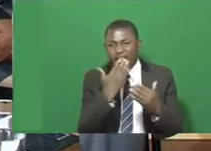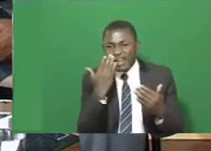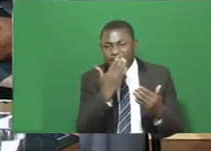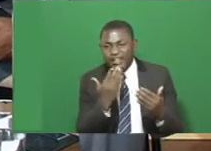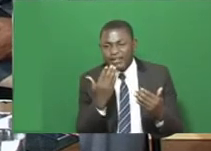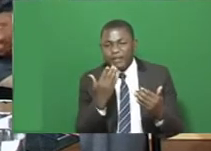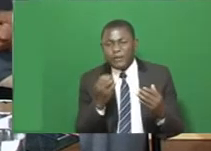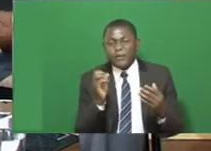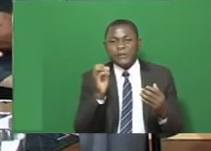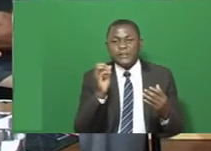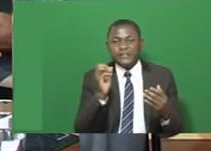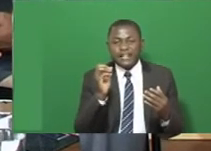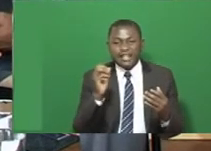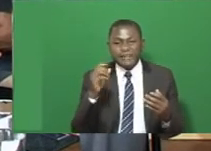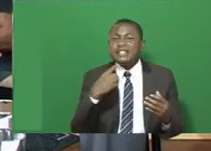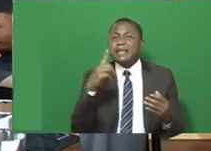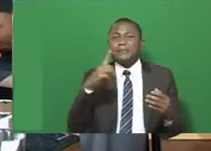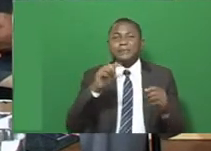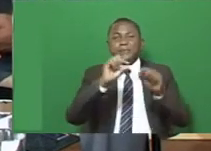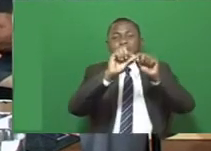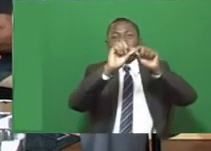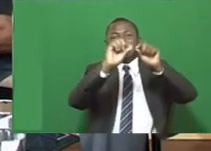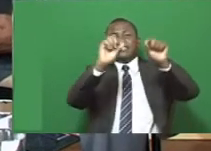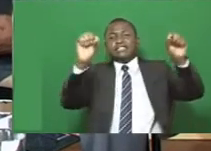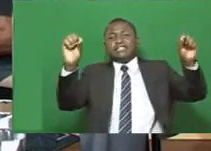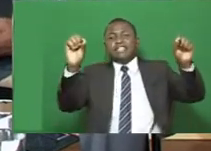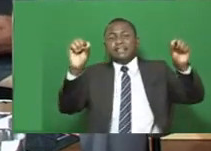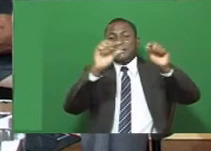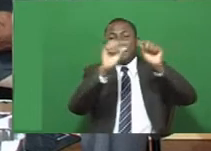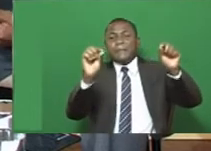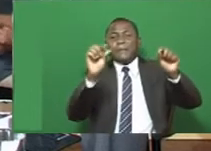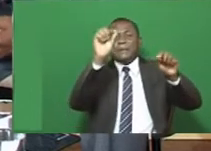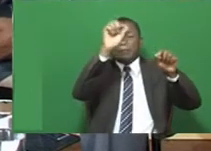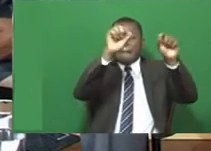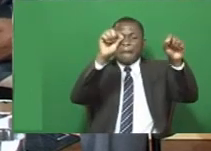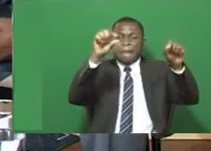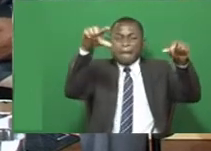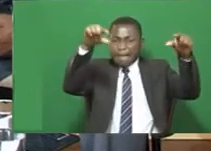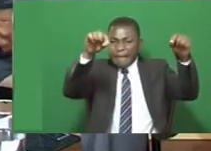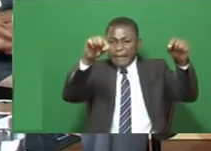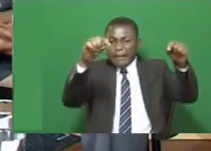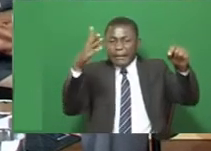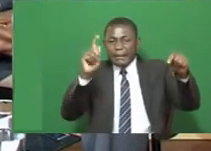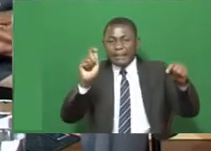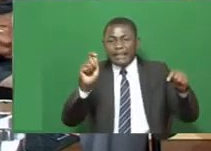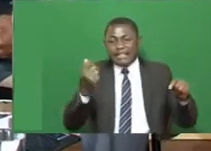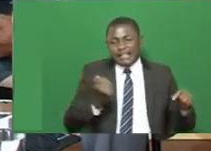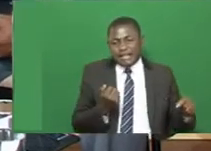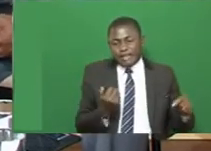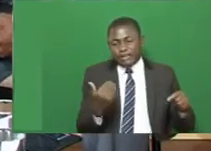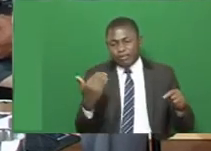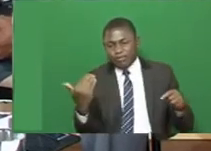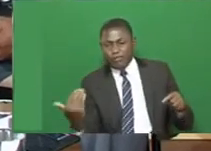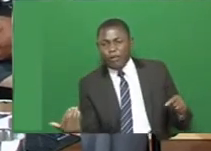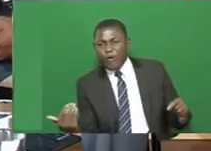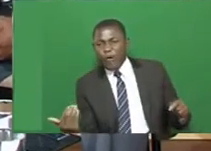ndaitozva kuti akasvikire pawaya yacho. Right. Saka ndaida kuona kuti kanoni kakasiya tainetsana iwe ndakati chi kusvika